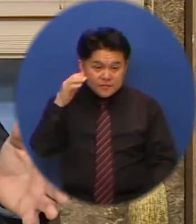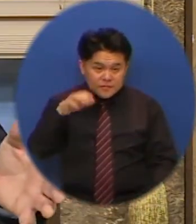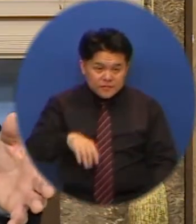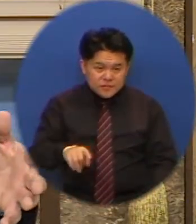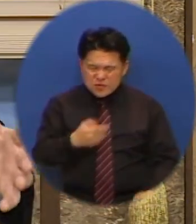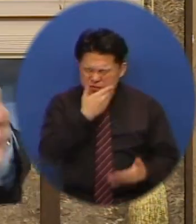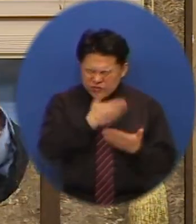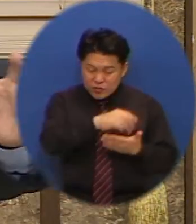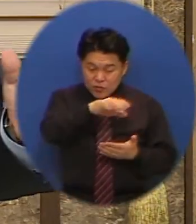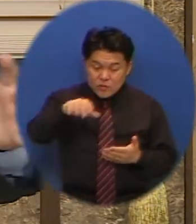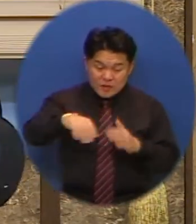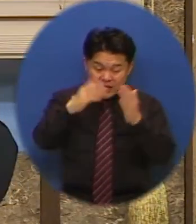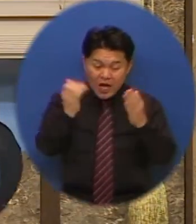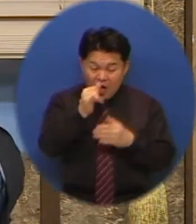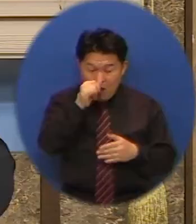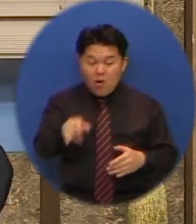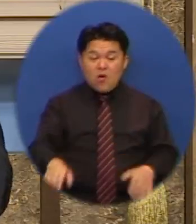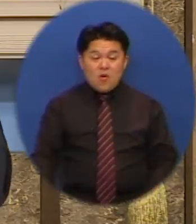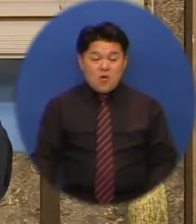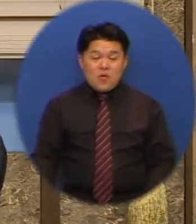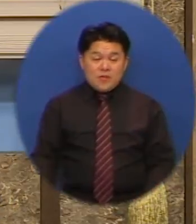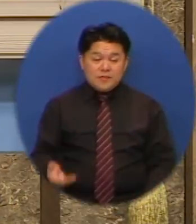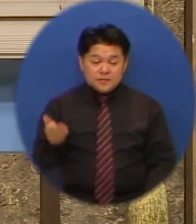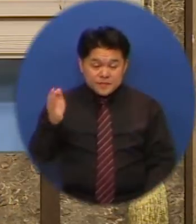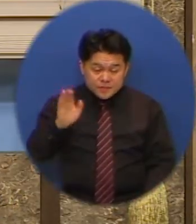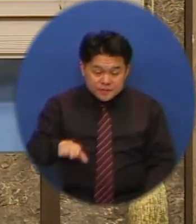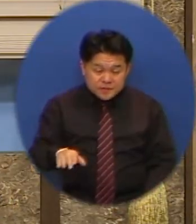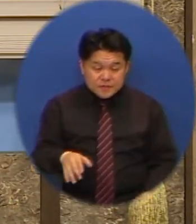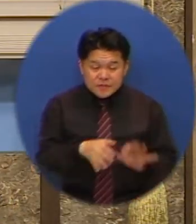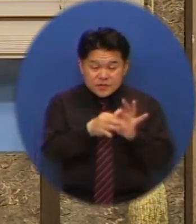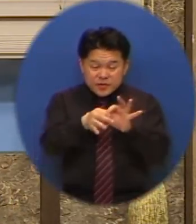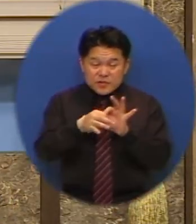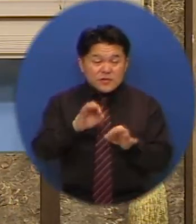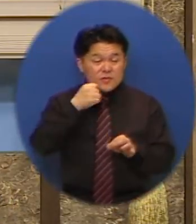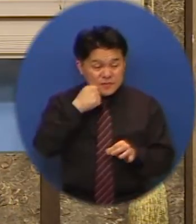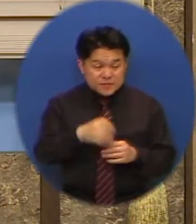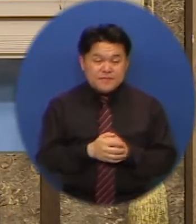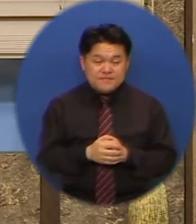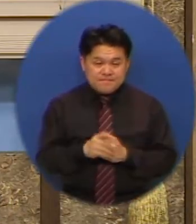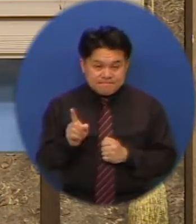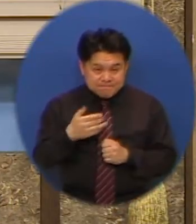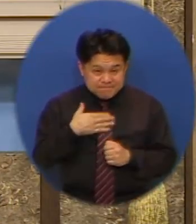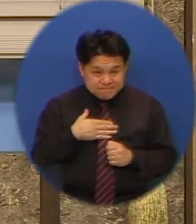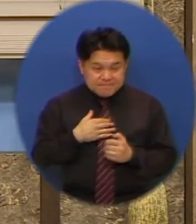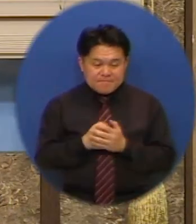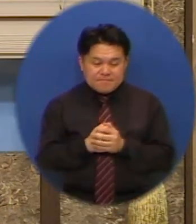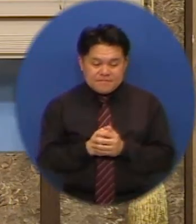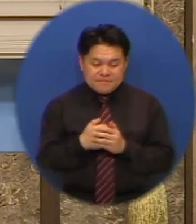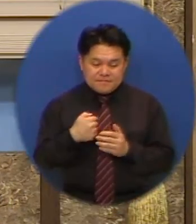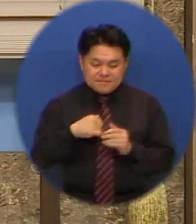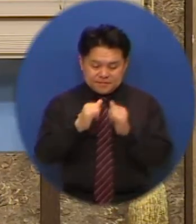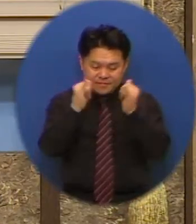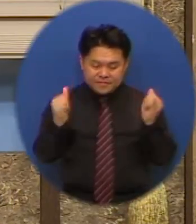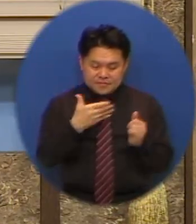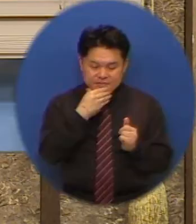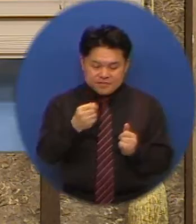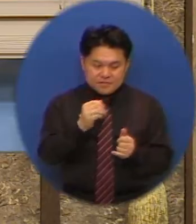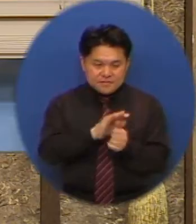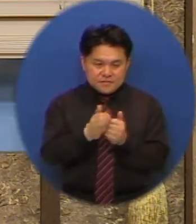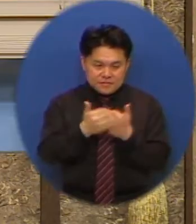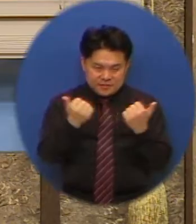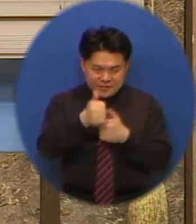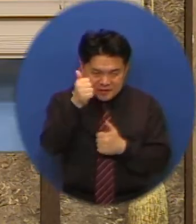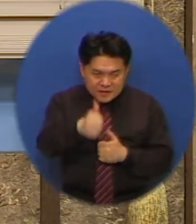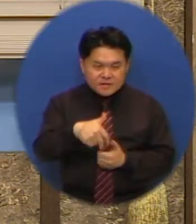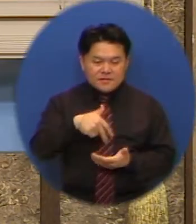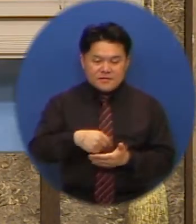있어요. 네. 뭐 너무 많아서 문제야. 네. 근데 이게 연결이 안 된 게 문제입니다. 그래서 저는 제가 사회복지협의회 회장으로서 제가